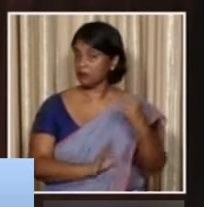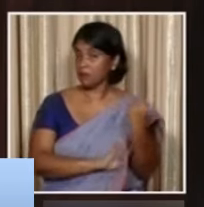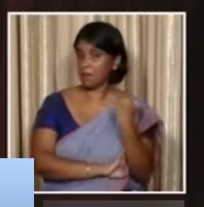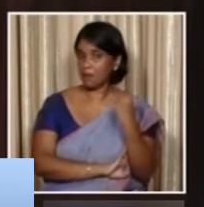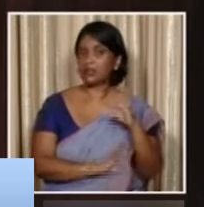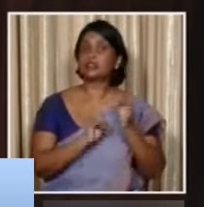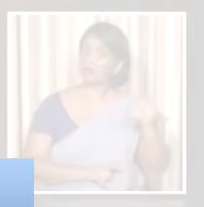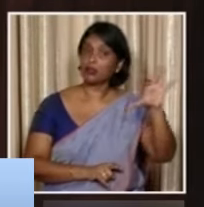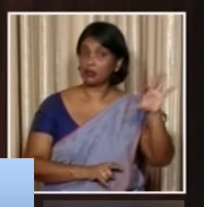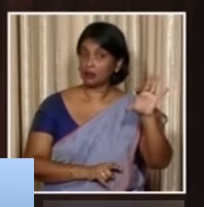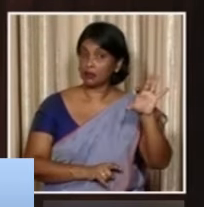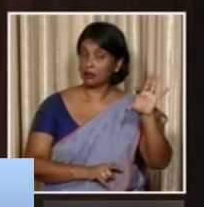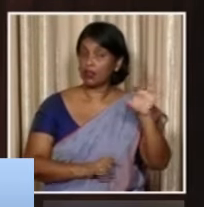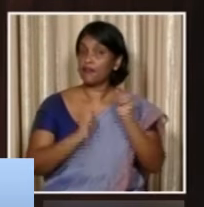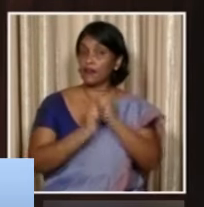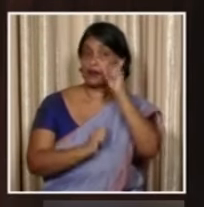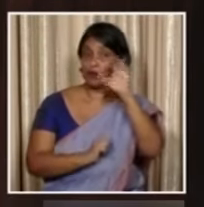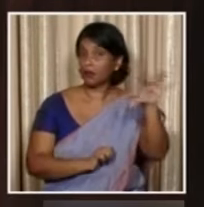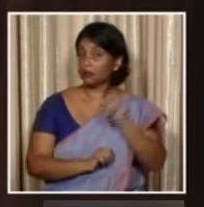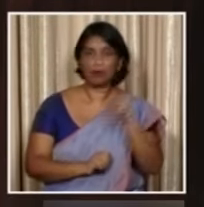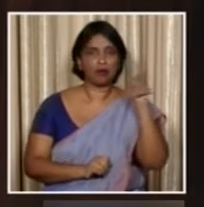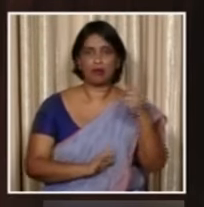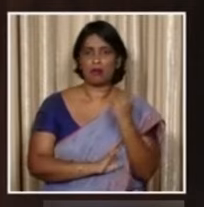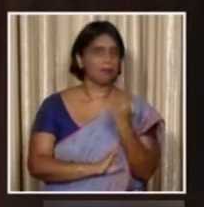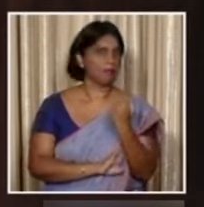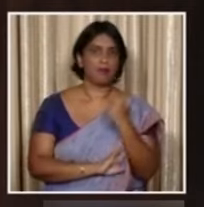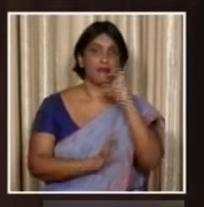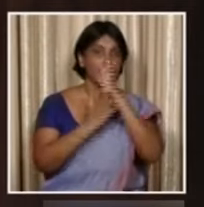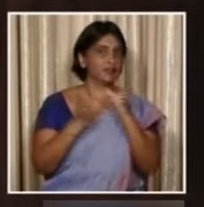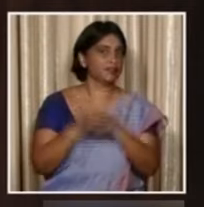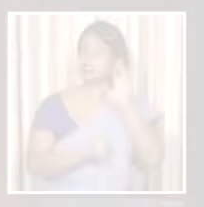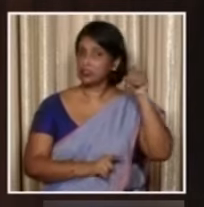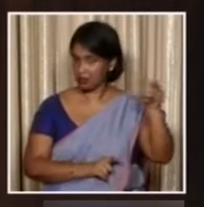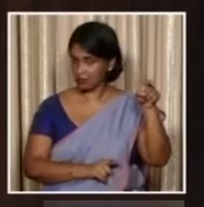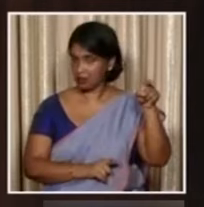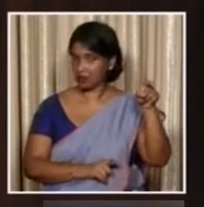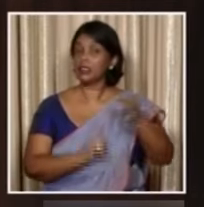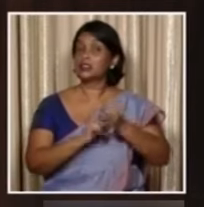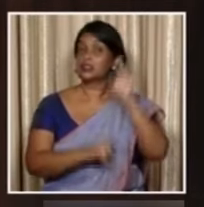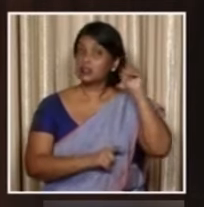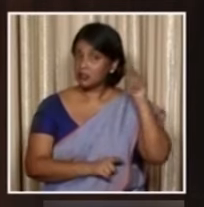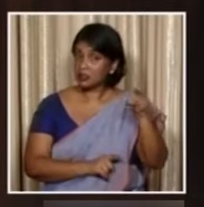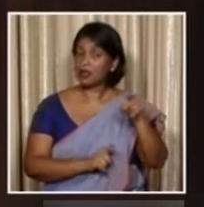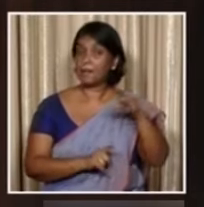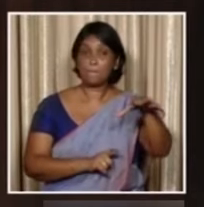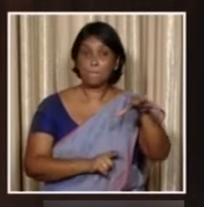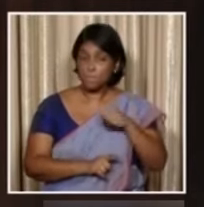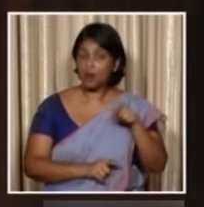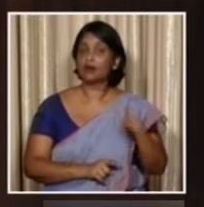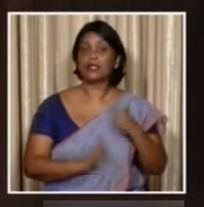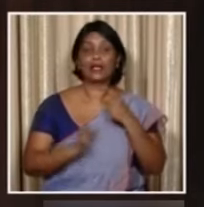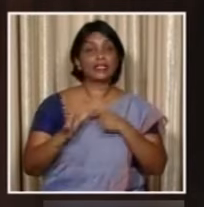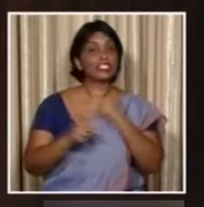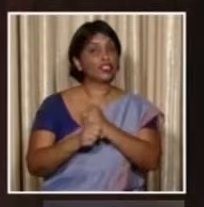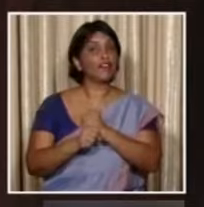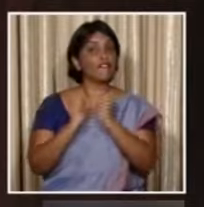තියෙන්නේ ජනාධිපතිවරයාට. වැඩ බලන පත්වීම කරන්න කිසිම බලයක් නැහැ විවස්ථාදායක සභාවට. ජනාධිපතිවරයා ඒක පාවිච්චි කළා තමයි නීතිපති